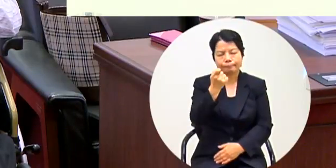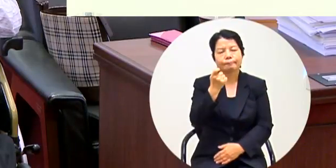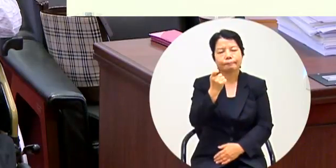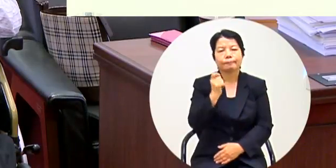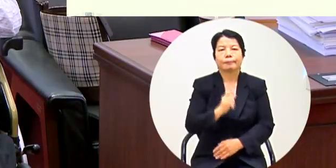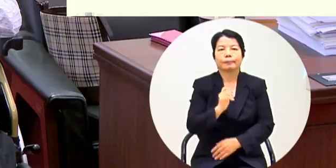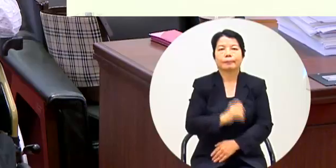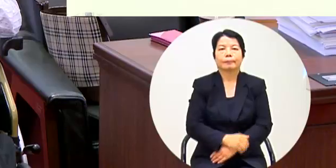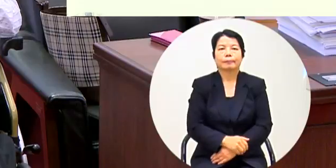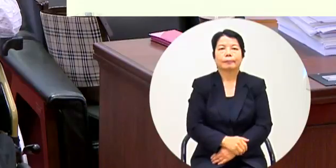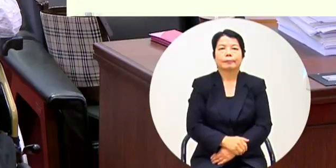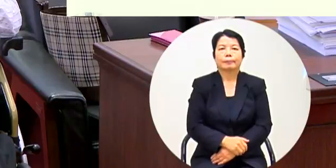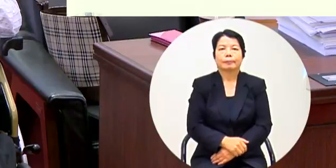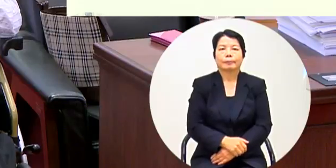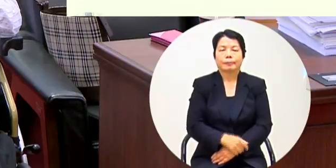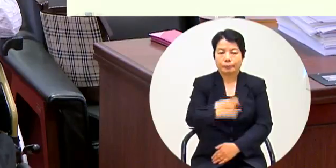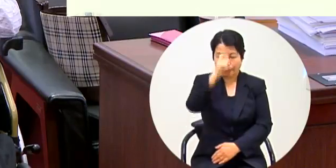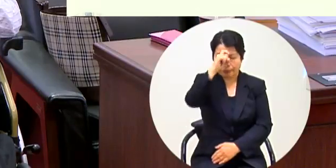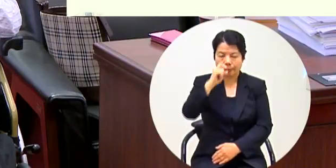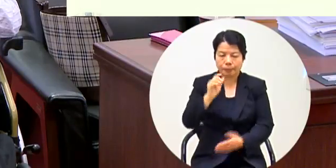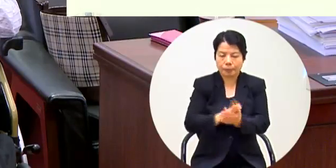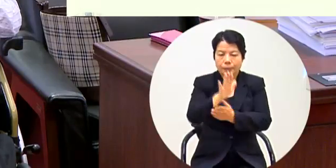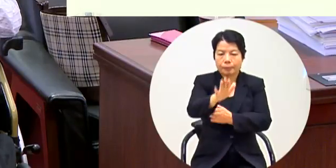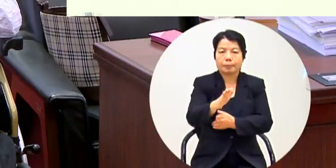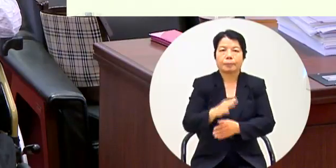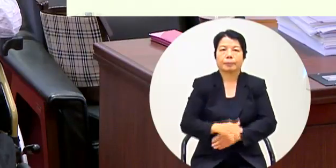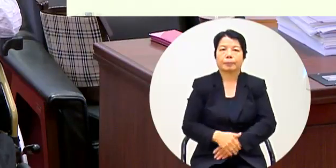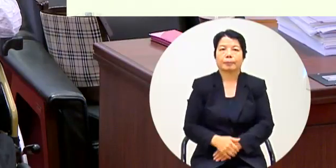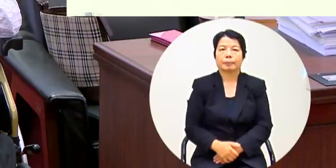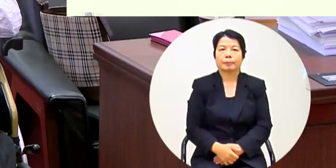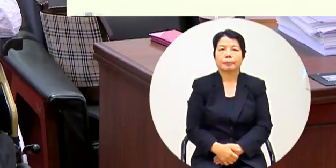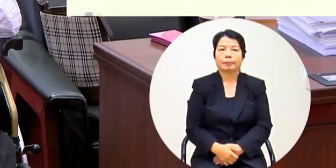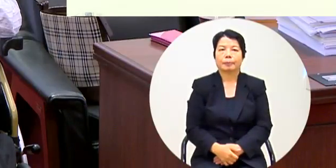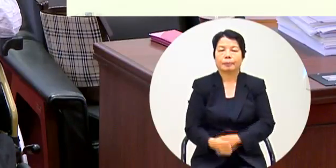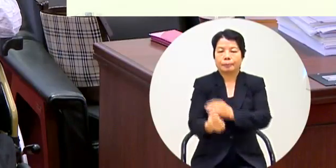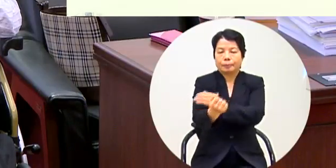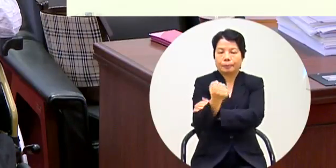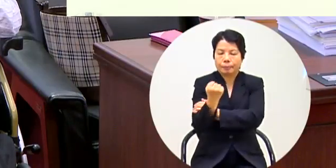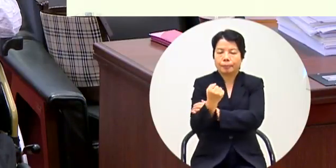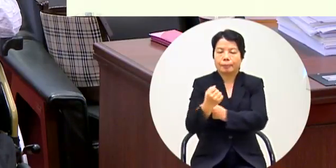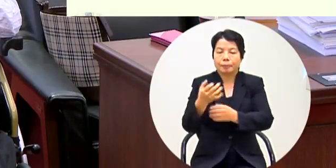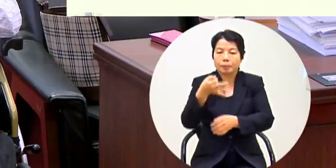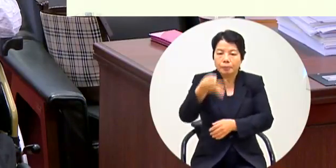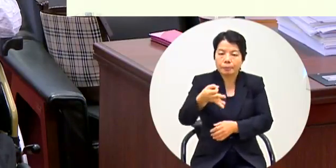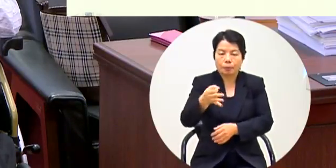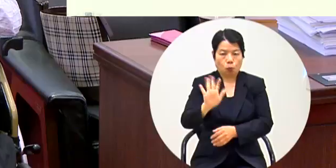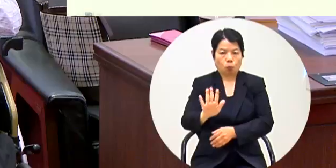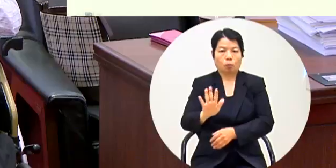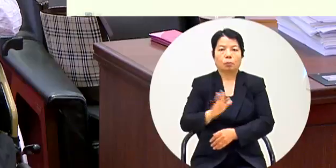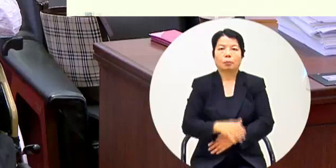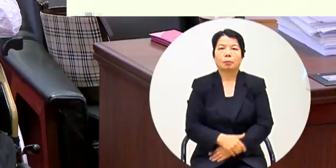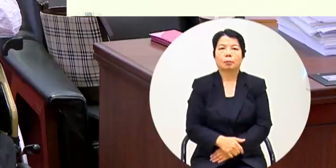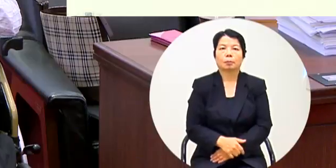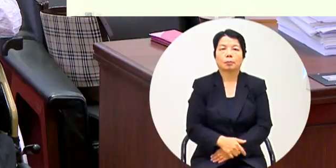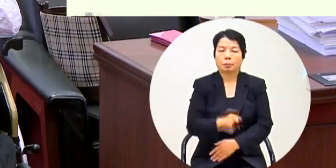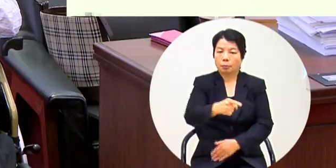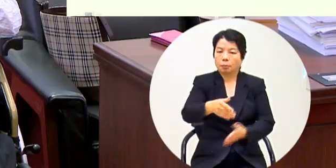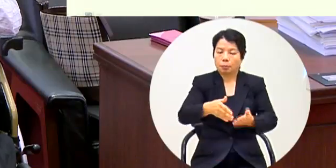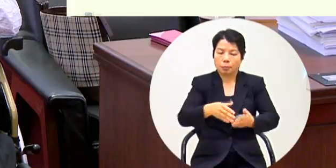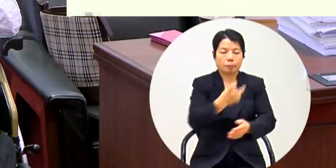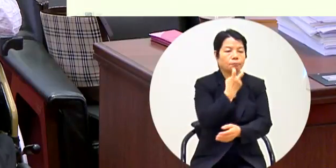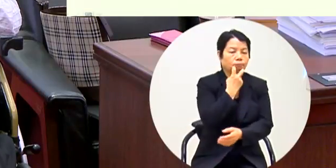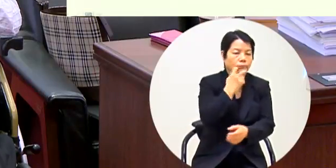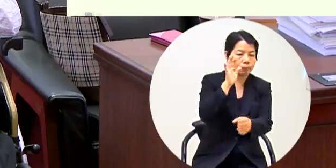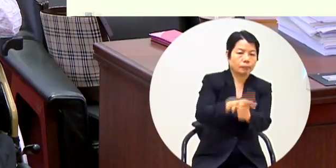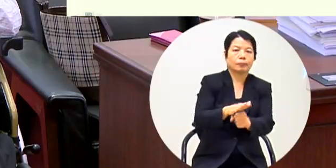未来尽量的在经费的许可下，我知道这个需要中央的补助，能够多